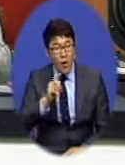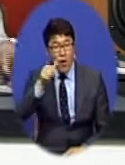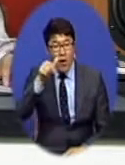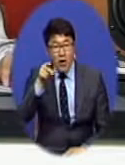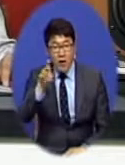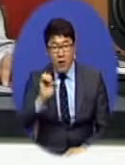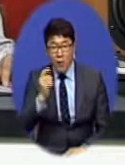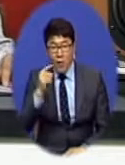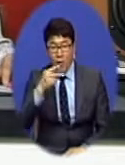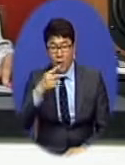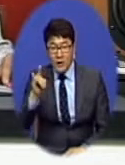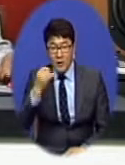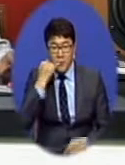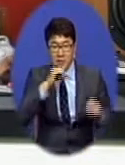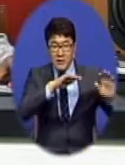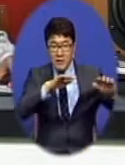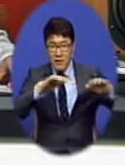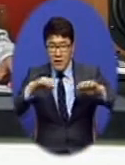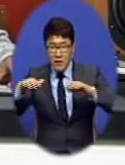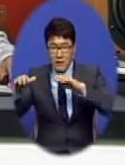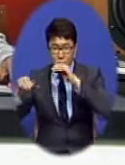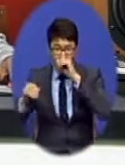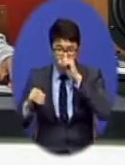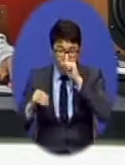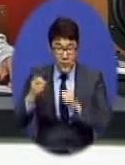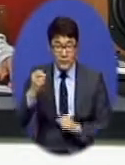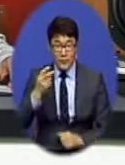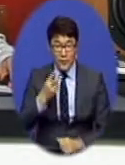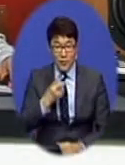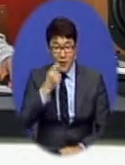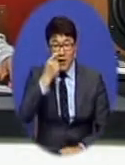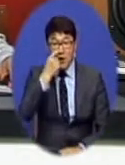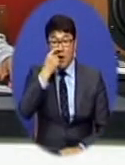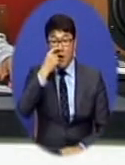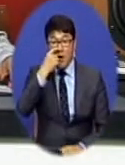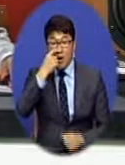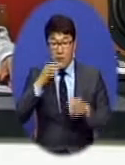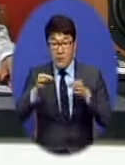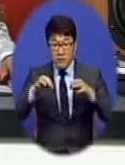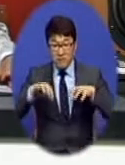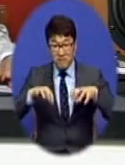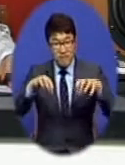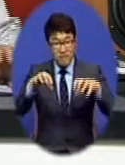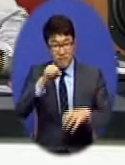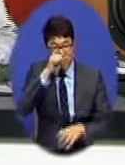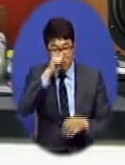경포대 네. 뭐 바다도 좋고. 네. 바다 좋고 커피숍도 좋고. 네.